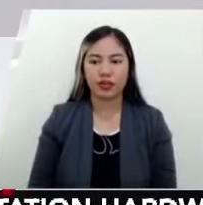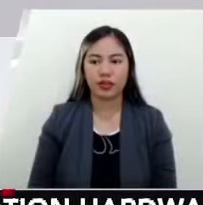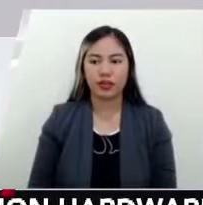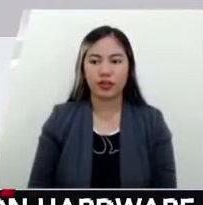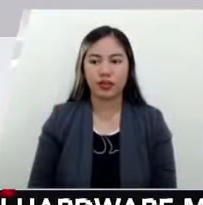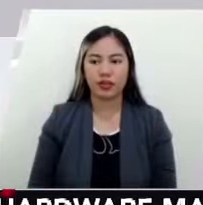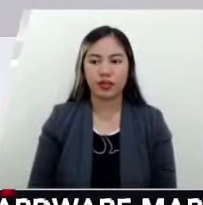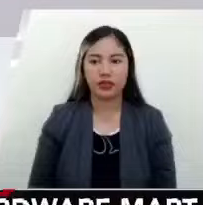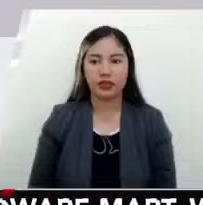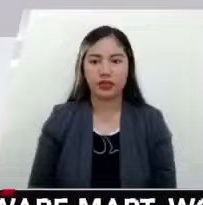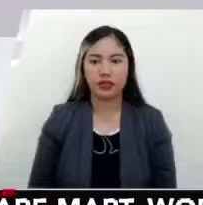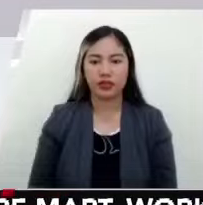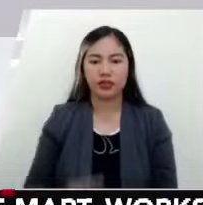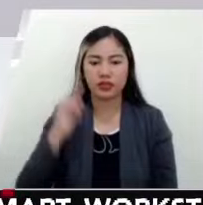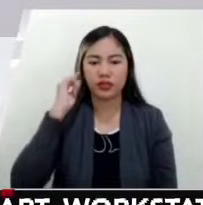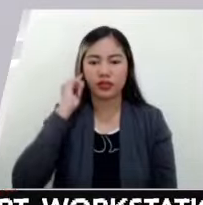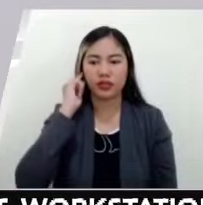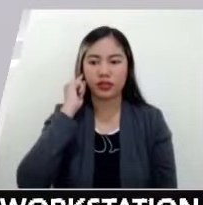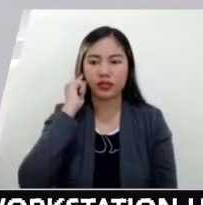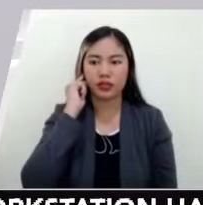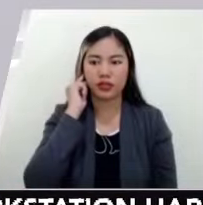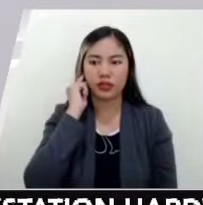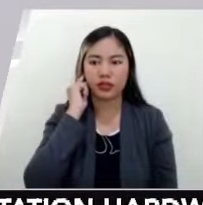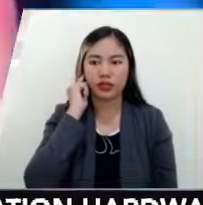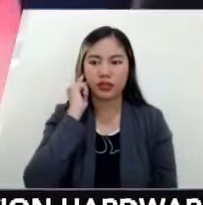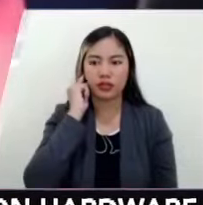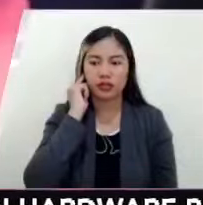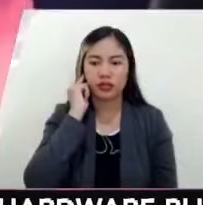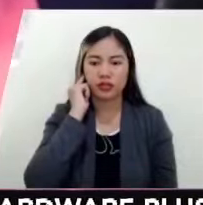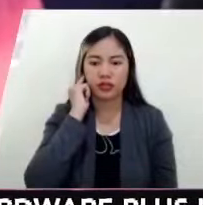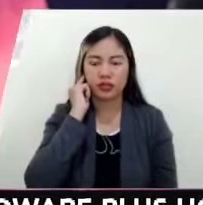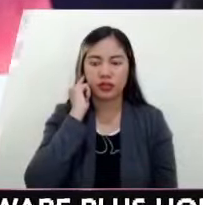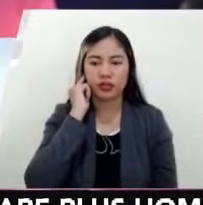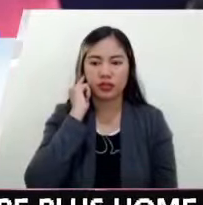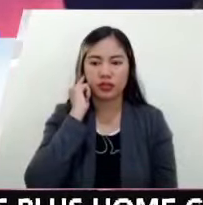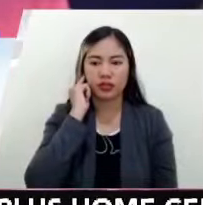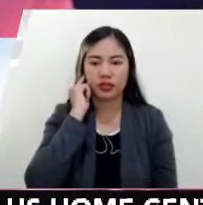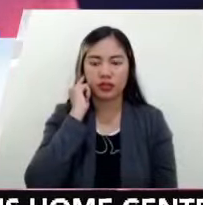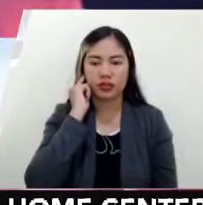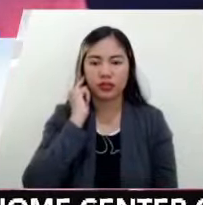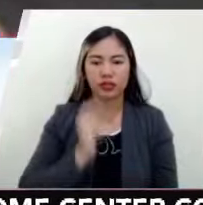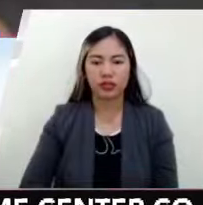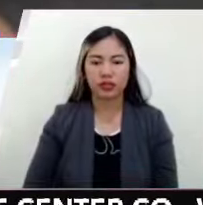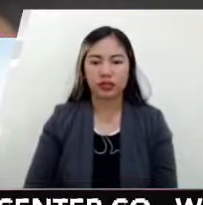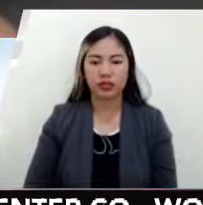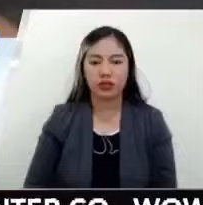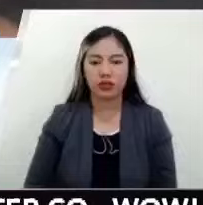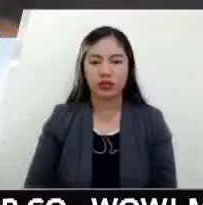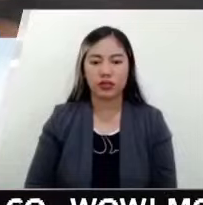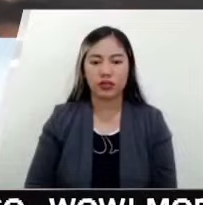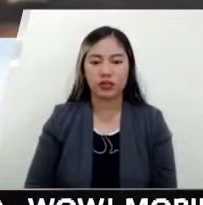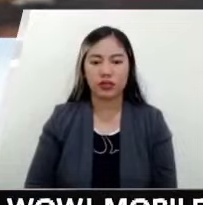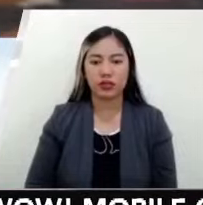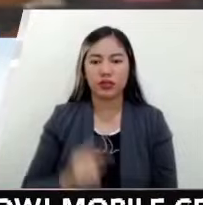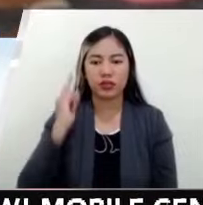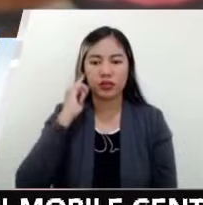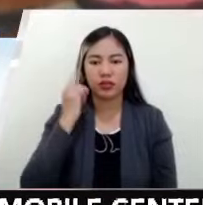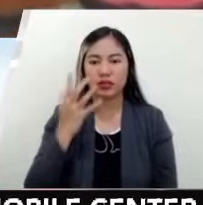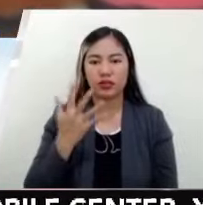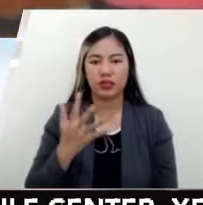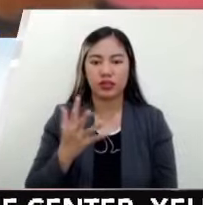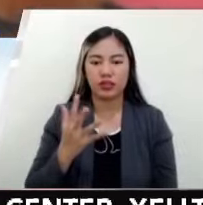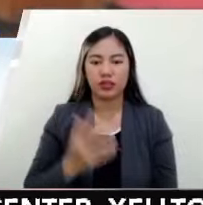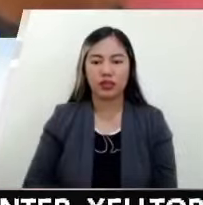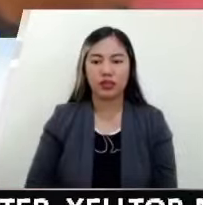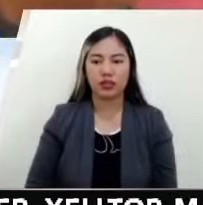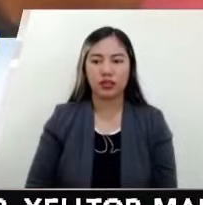sa Talisay, Cebu. 20 bata, edad 9 hanggang 16 ang kanilang na-rescue. Ayon sa Talisay City